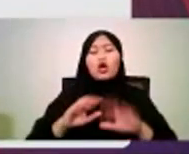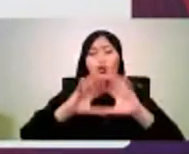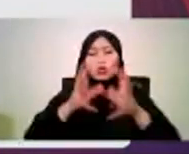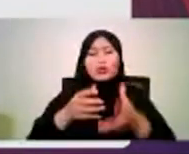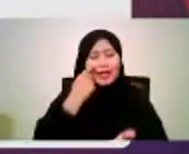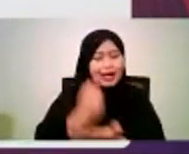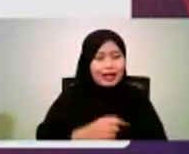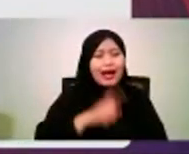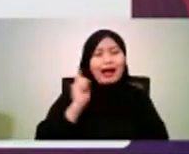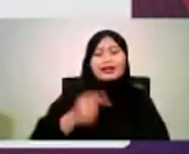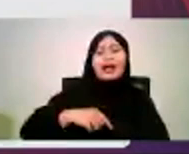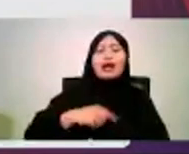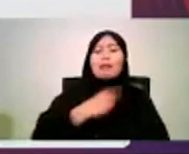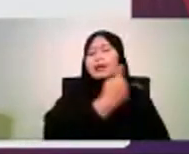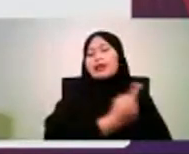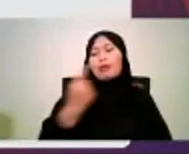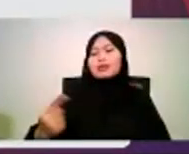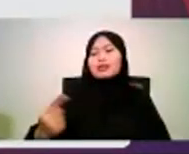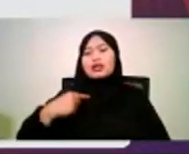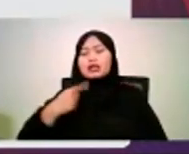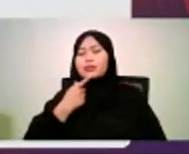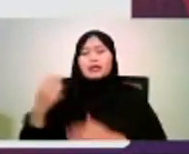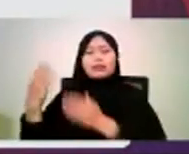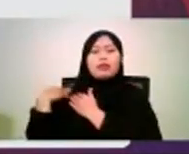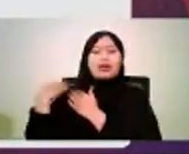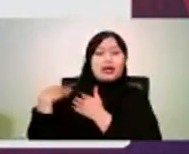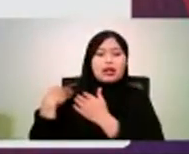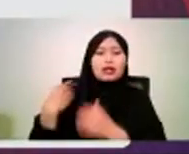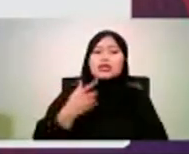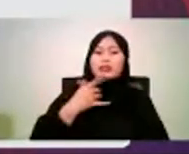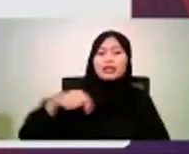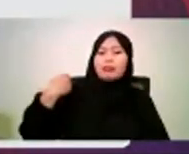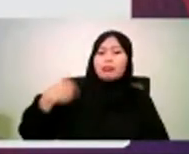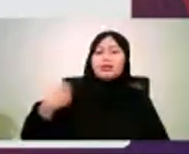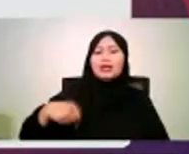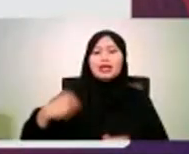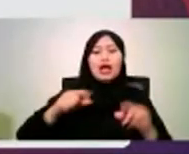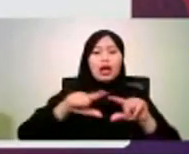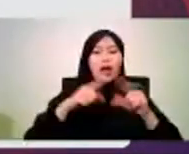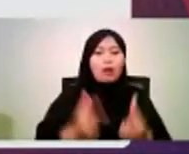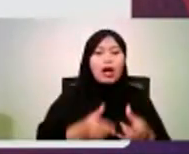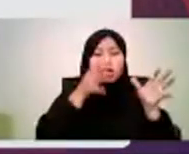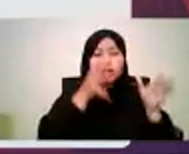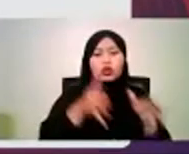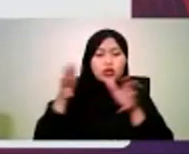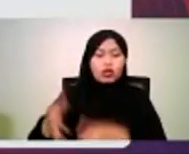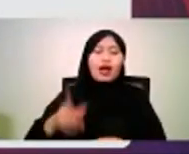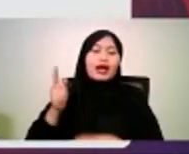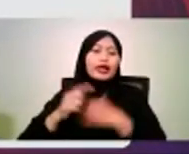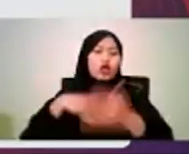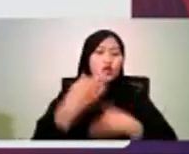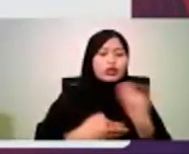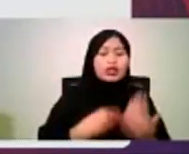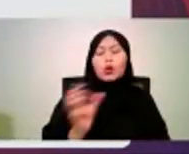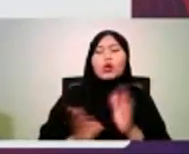itu ada otoritasnya agregat supply Didik Kementerian lembaga sektor-sektor itu ada industri ada